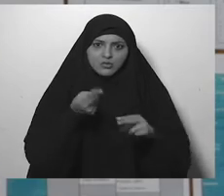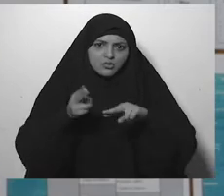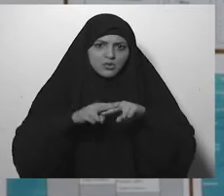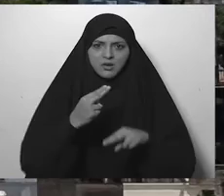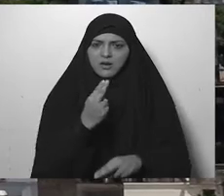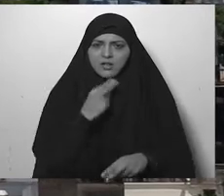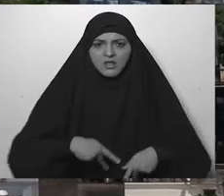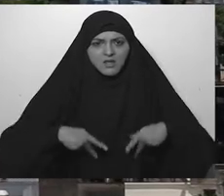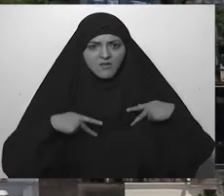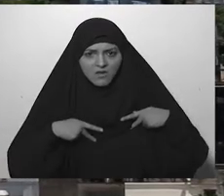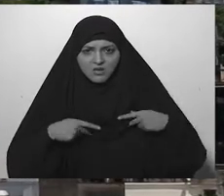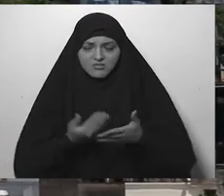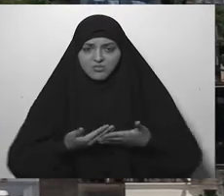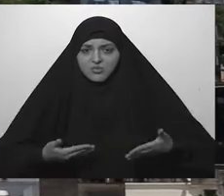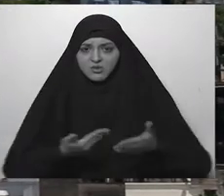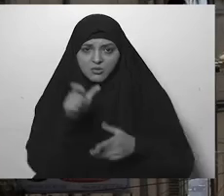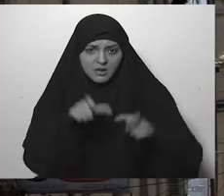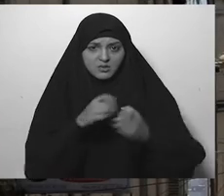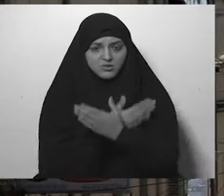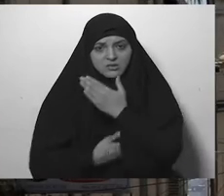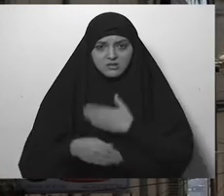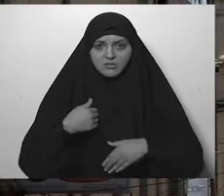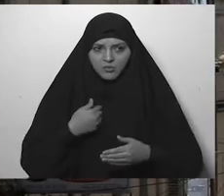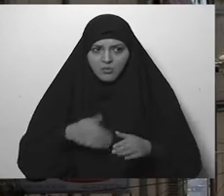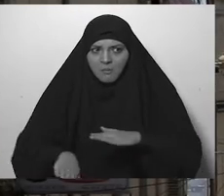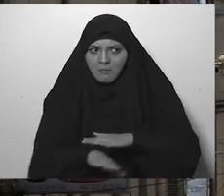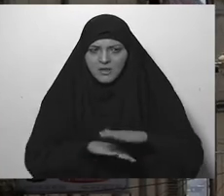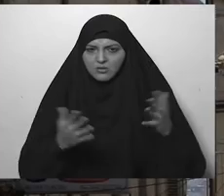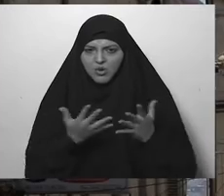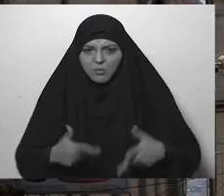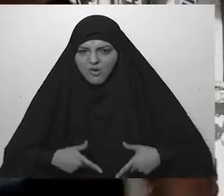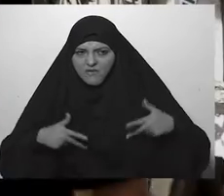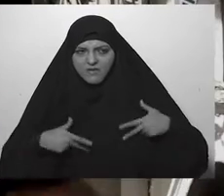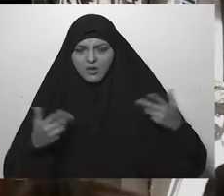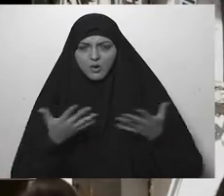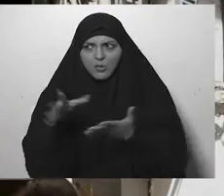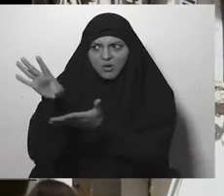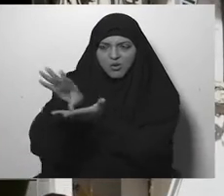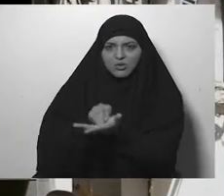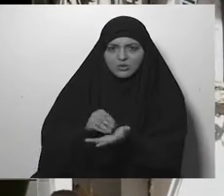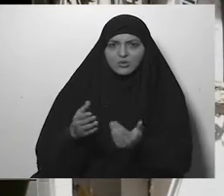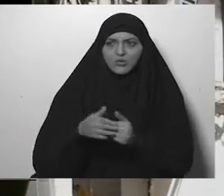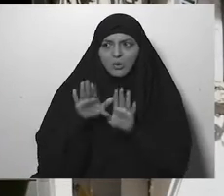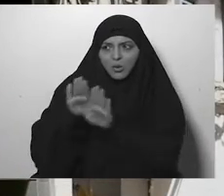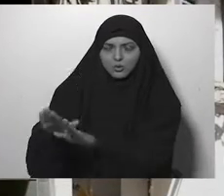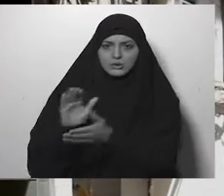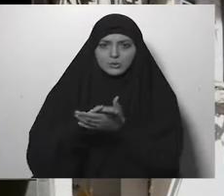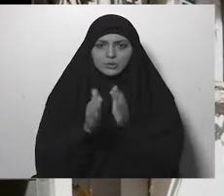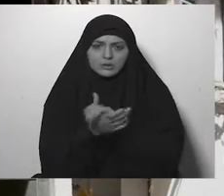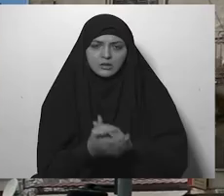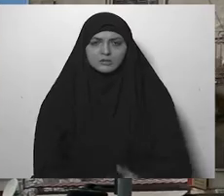en situation sans handicap, quand c'est basé réellement sur ce que ces personnes la vivent et reçoivent comme protection sociale.